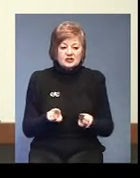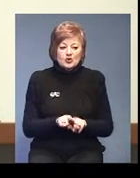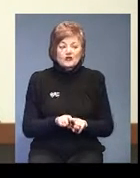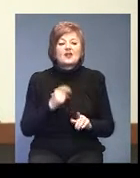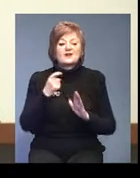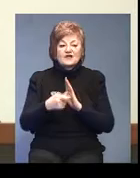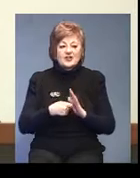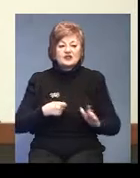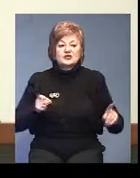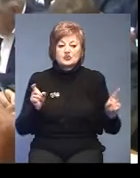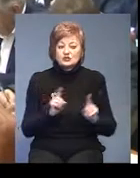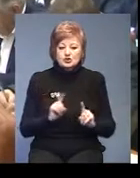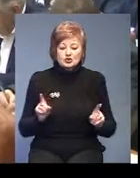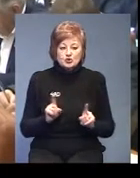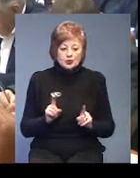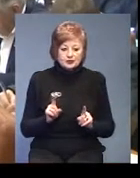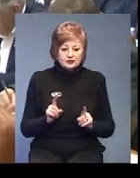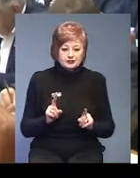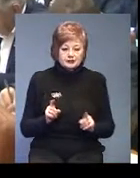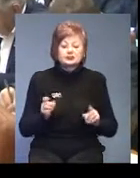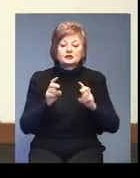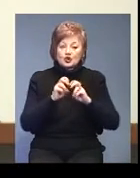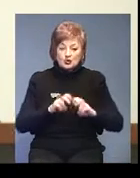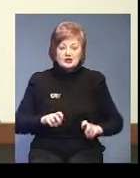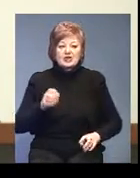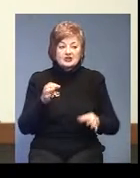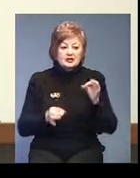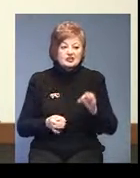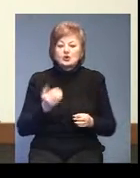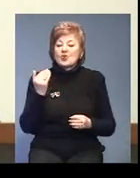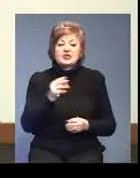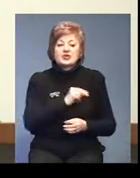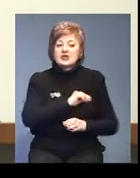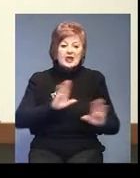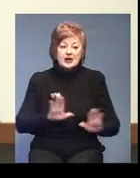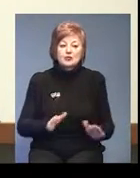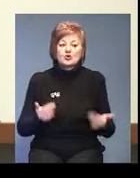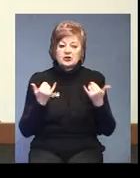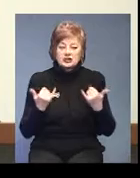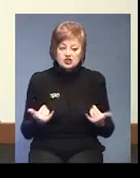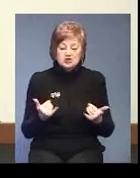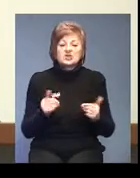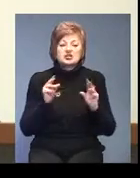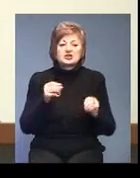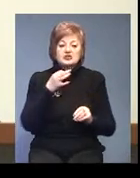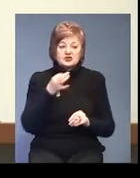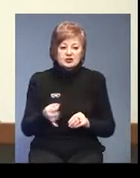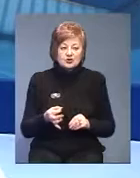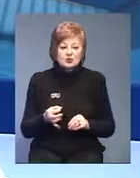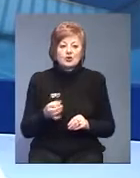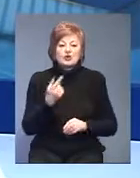що він винуватий, будемо розглядати питання. Він не працює зараз, ще раз кажу. Він на